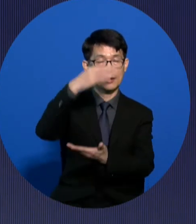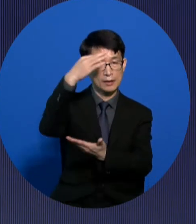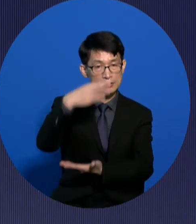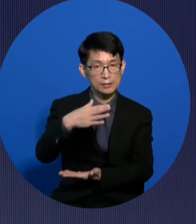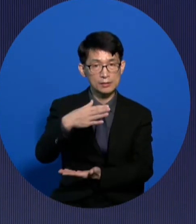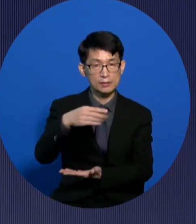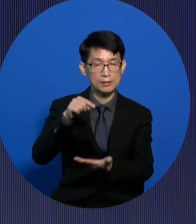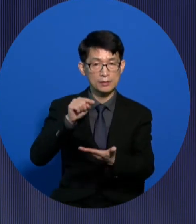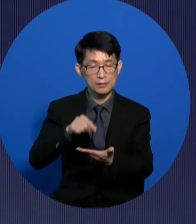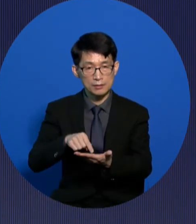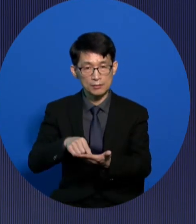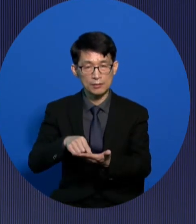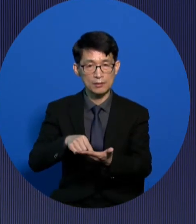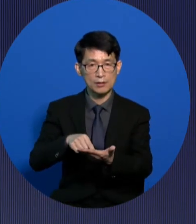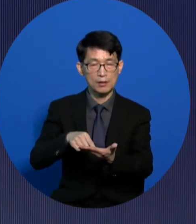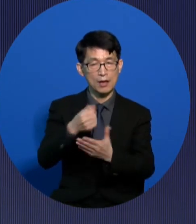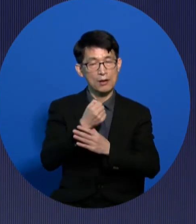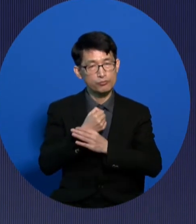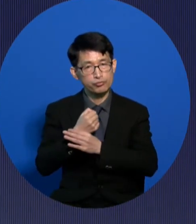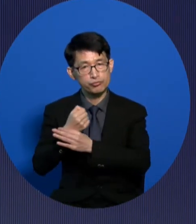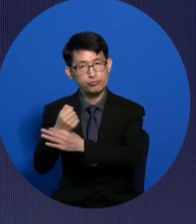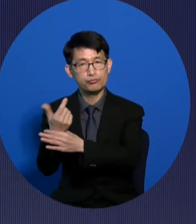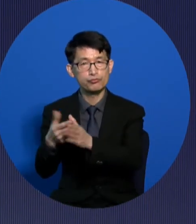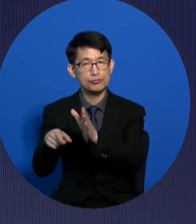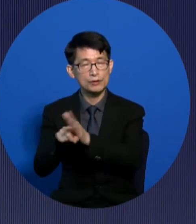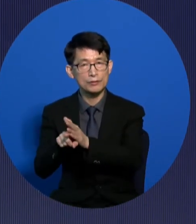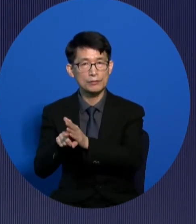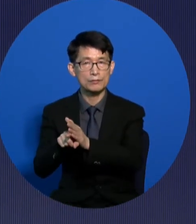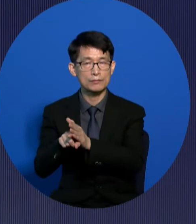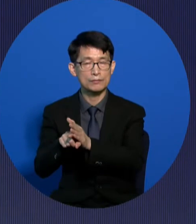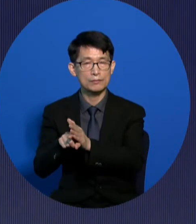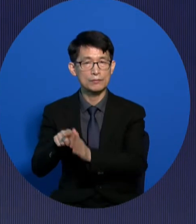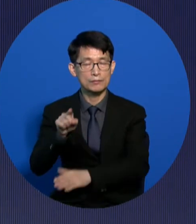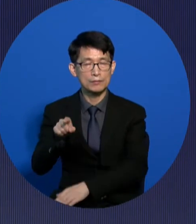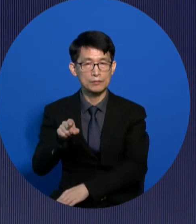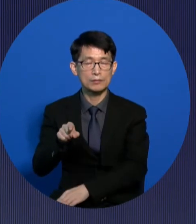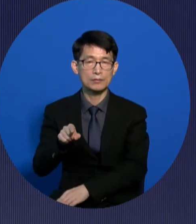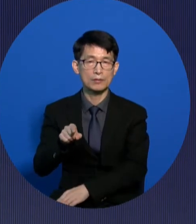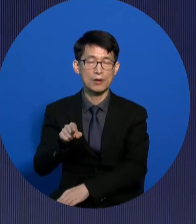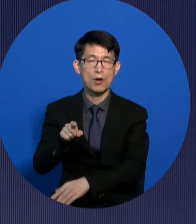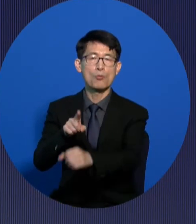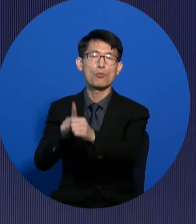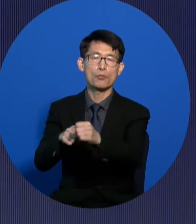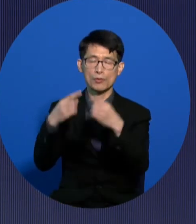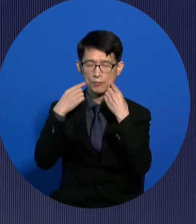그 주제어가 최소한 70% 이상은 이것에서 이루어져야 된다고 봅니다.